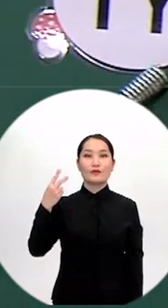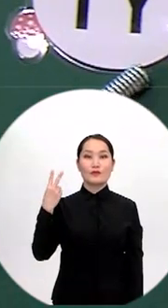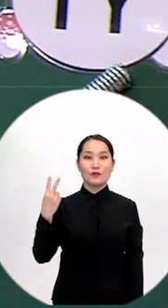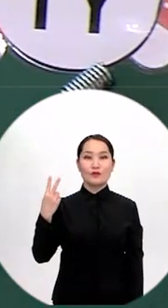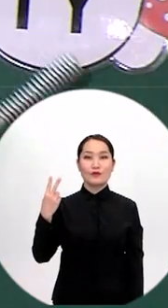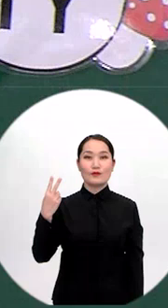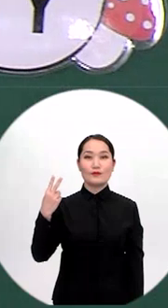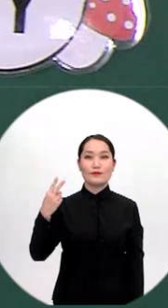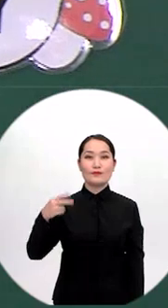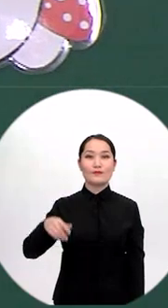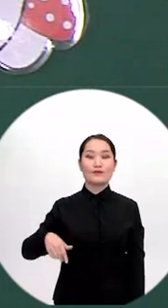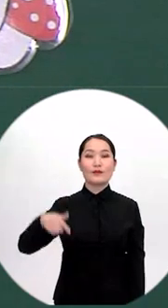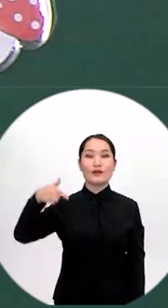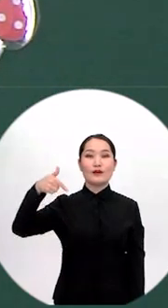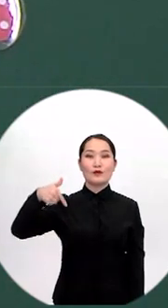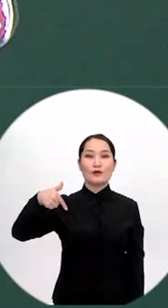Ку.